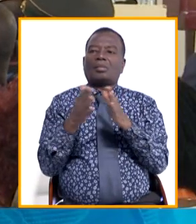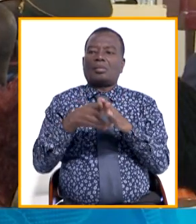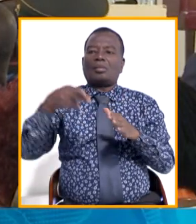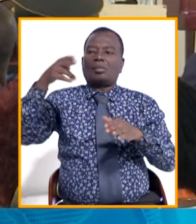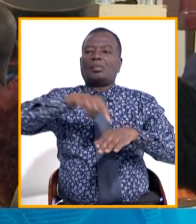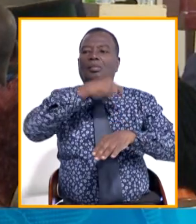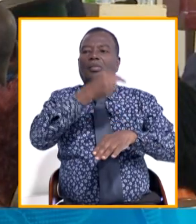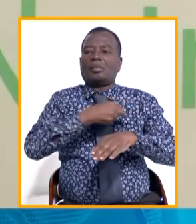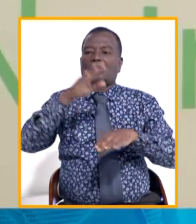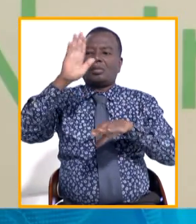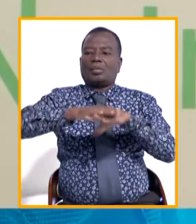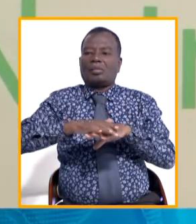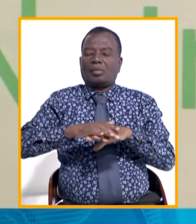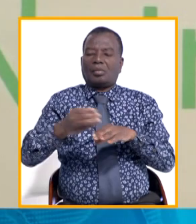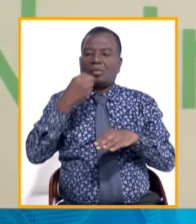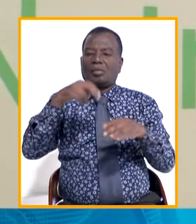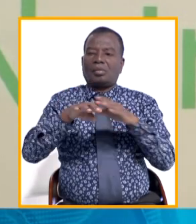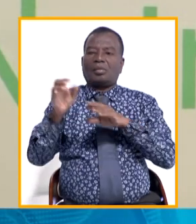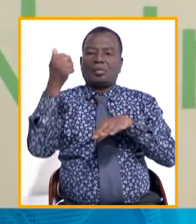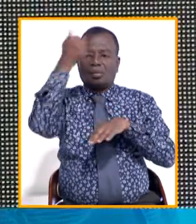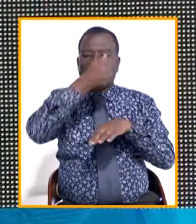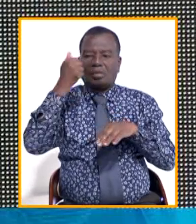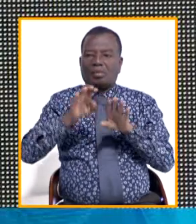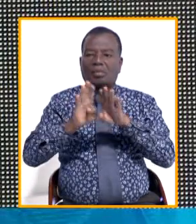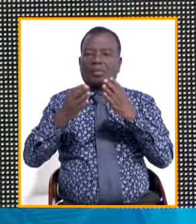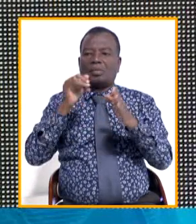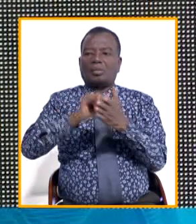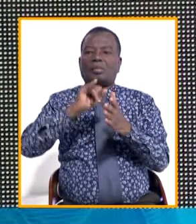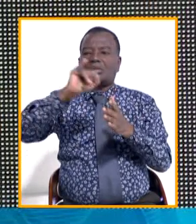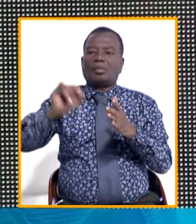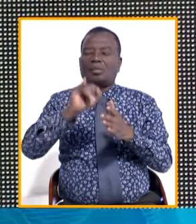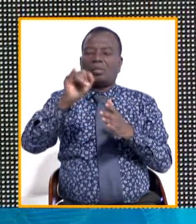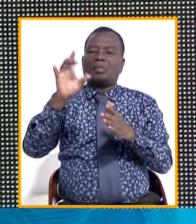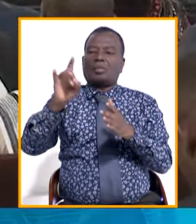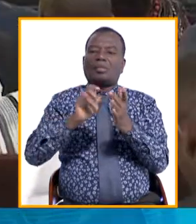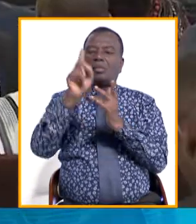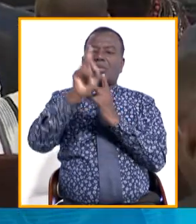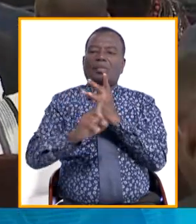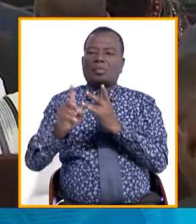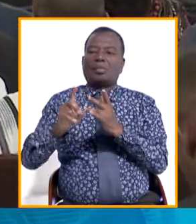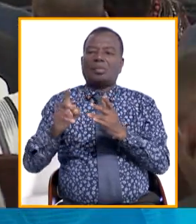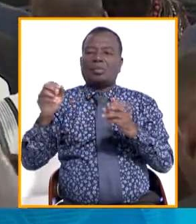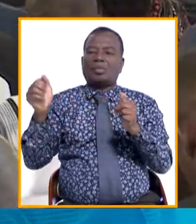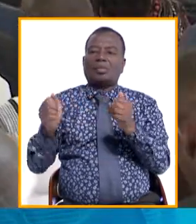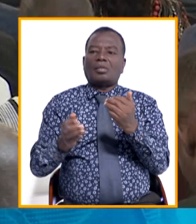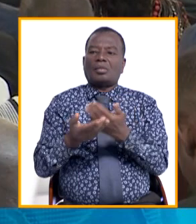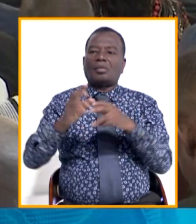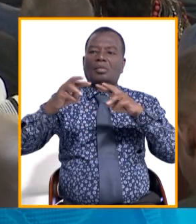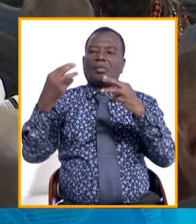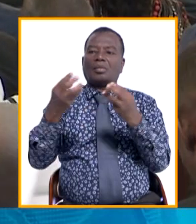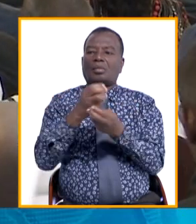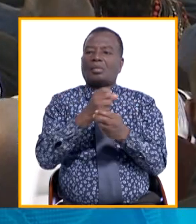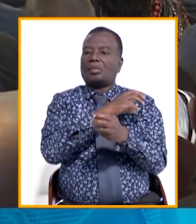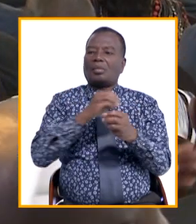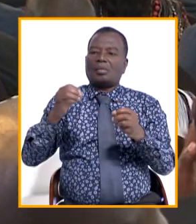haut niveau sur la nutrition en Afrique s'est donc ouverte ce jeudi 8 décembre à Abidjan, meublée par des panels et